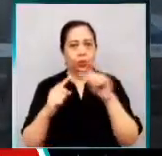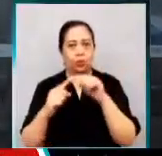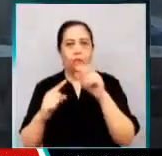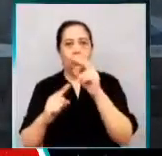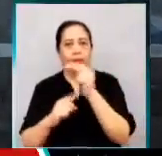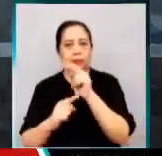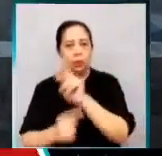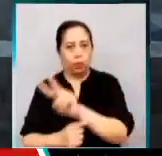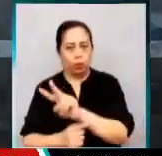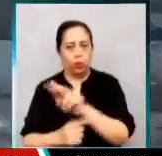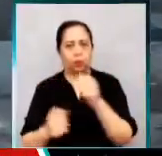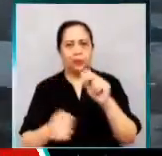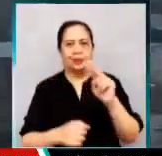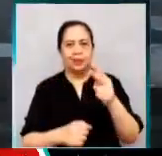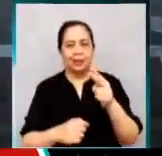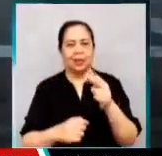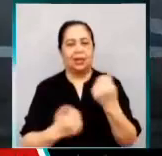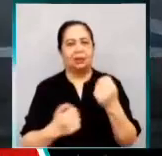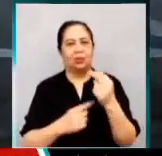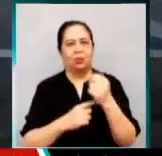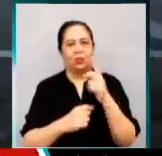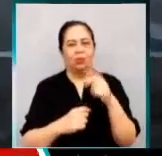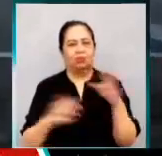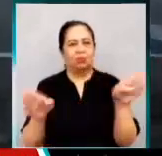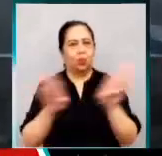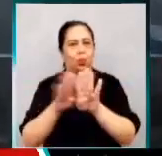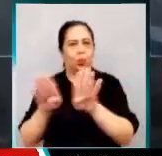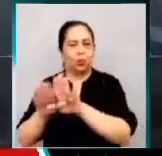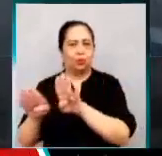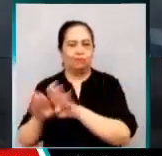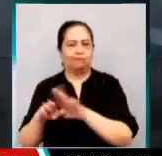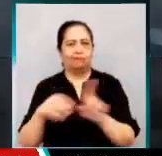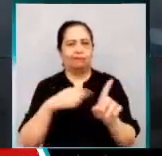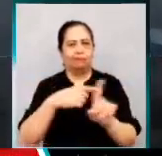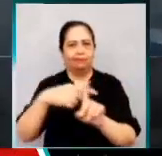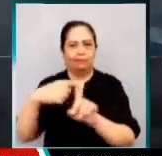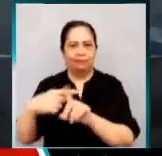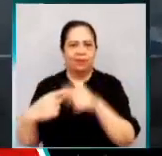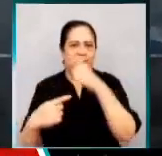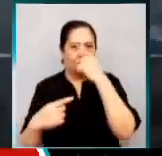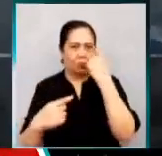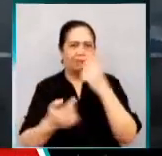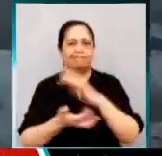na ang ikalawang undas na isasara ang mga sementeryo dahil sa COVID pandemic.